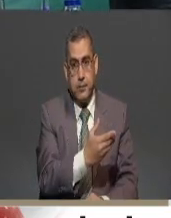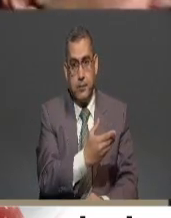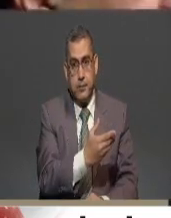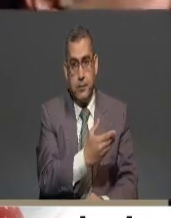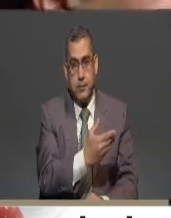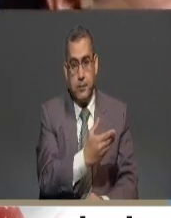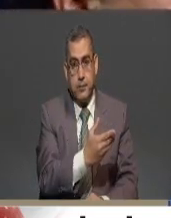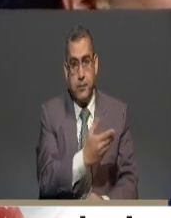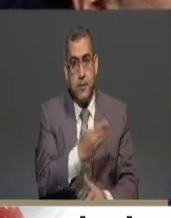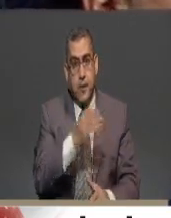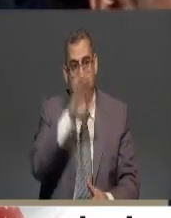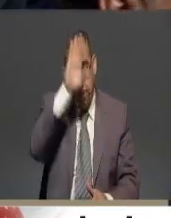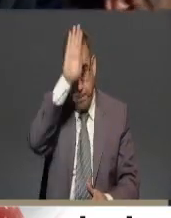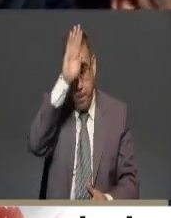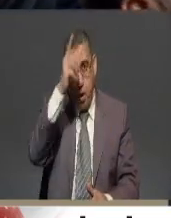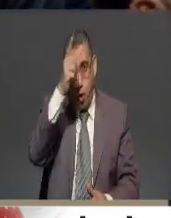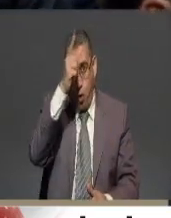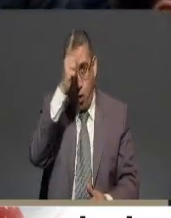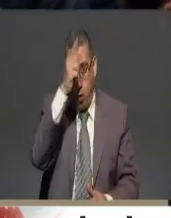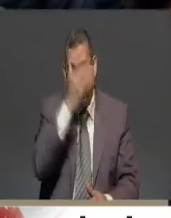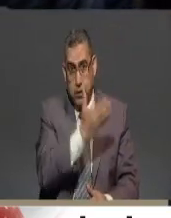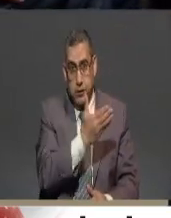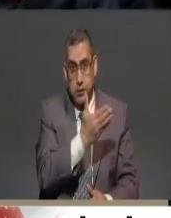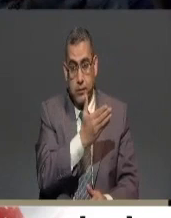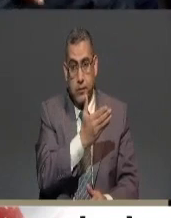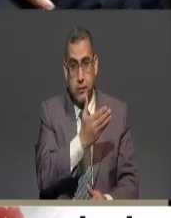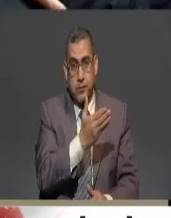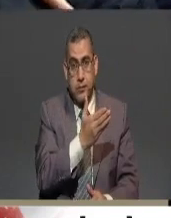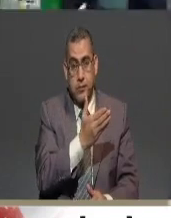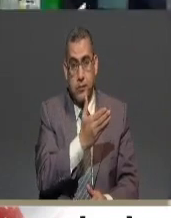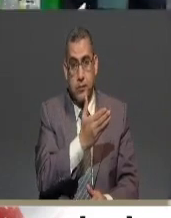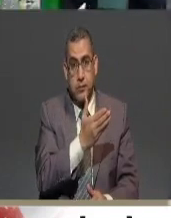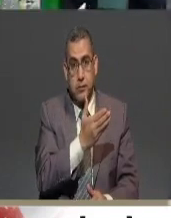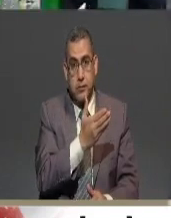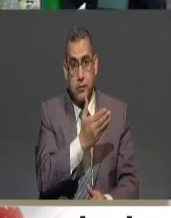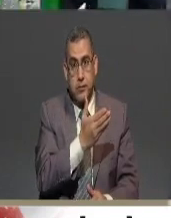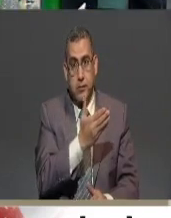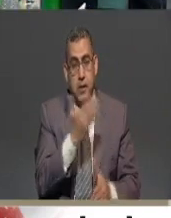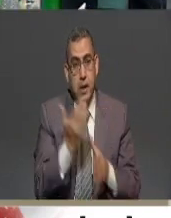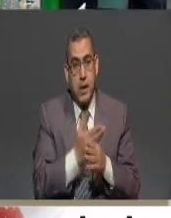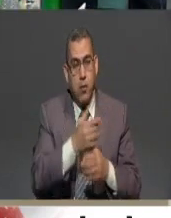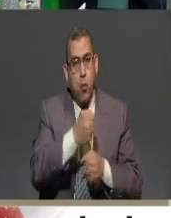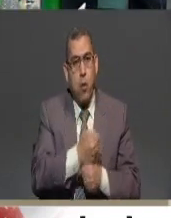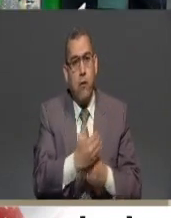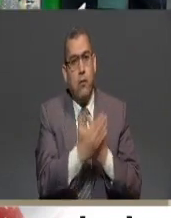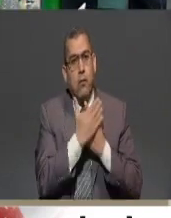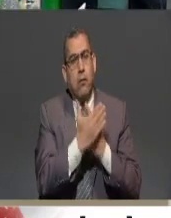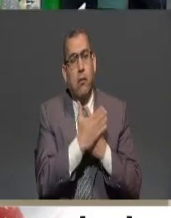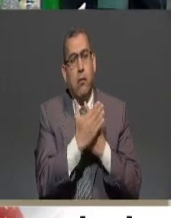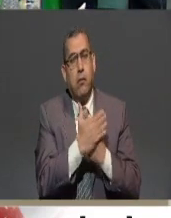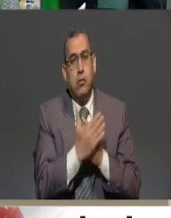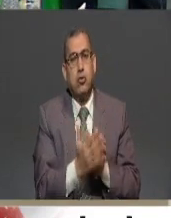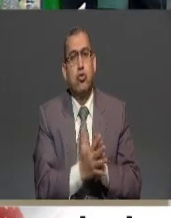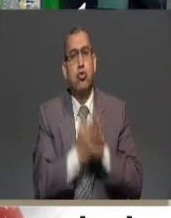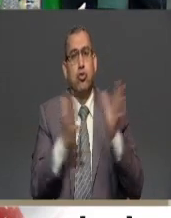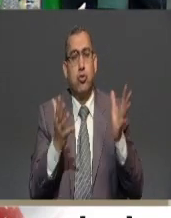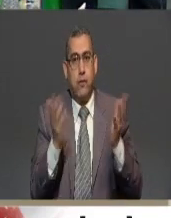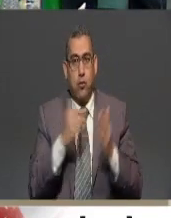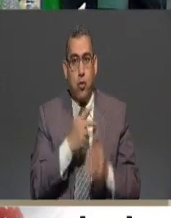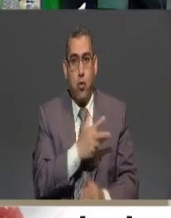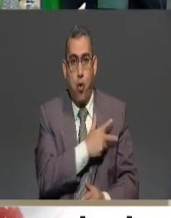ملك المملكة الأردنية الهاشمية على مواقفه ودعمه